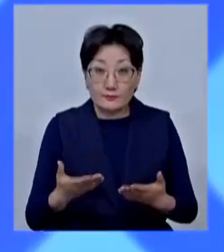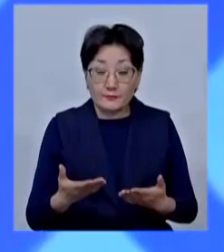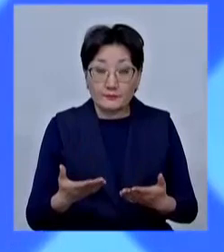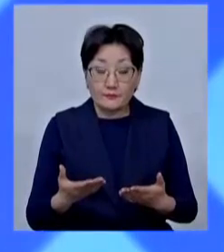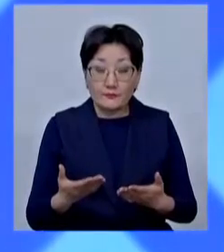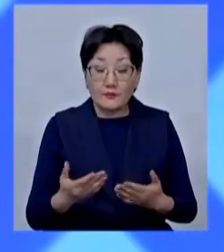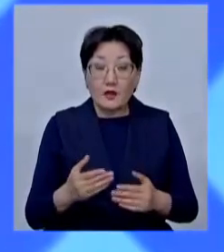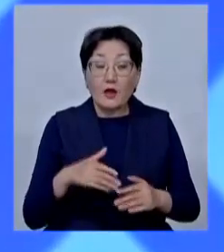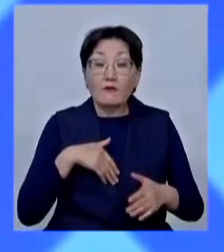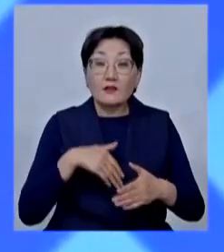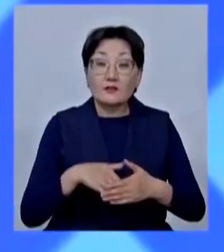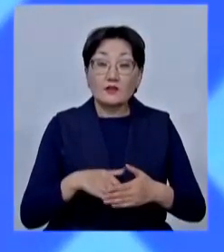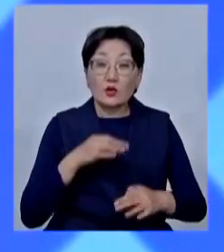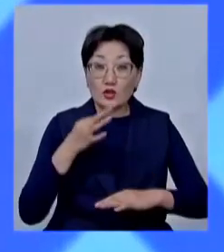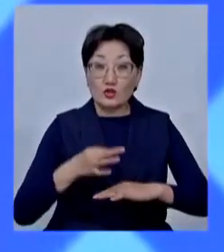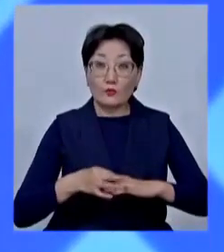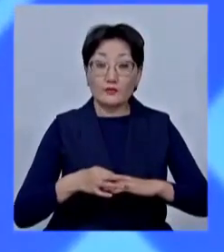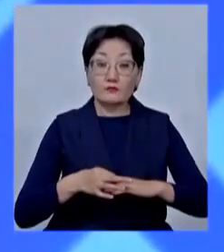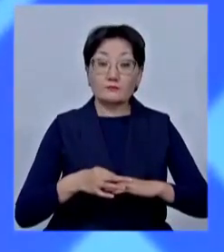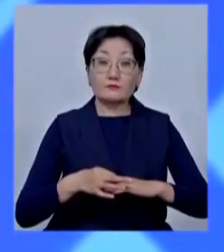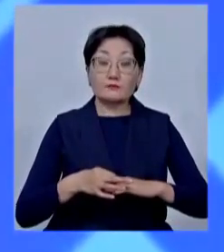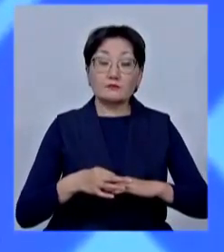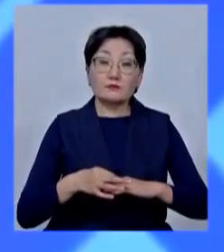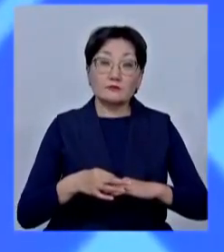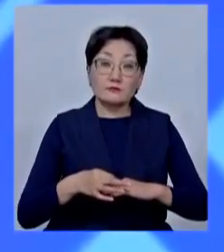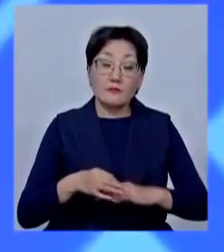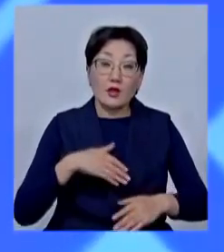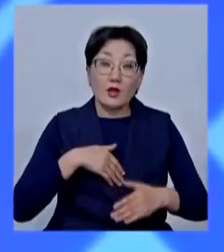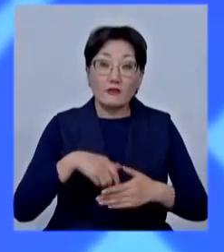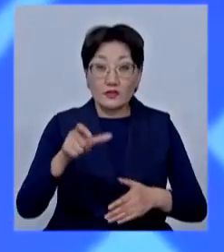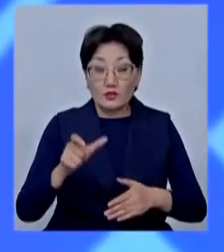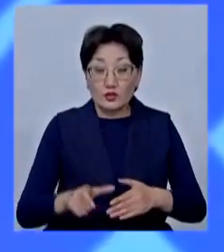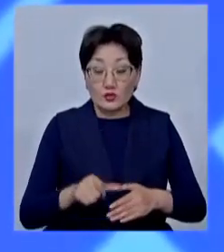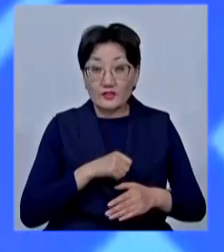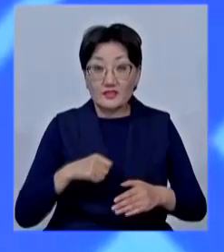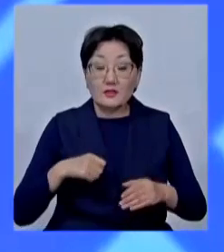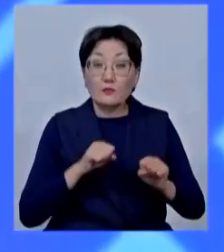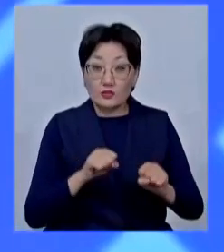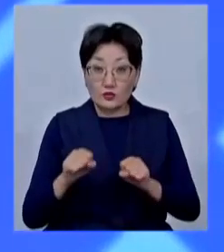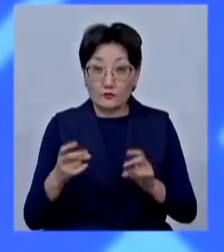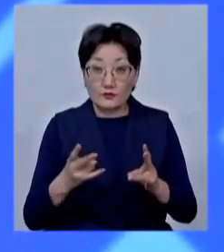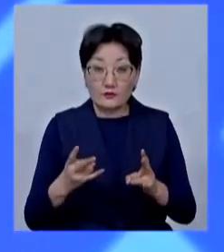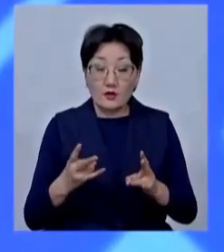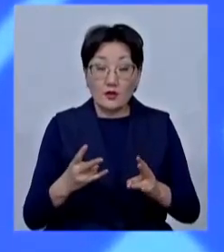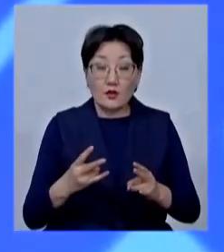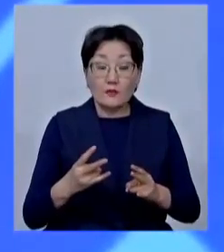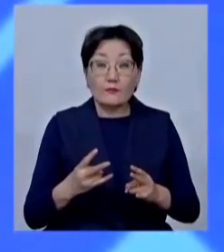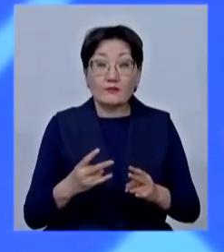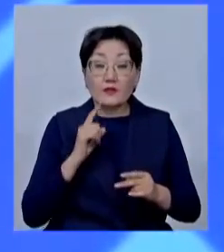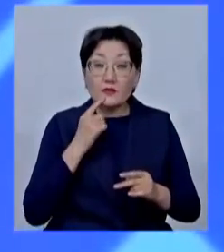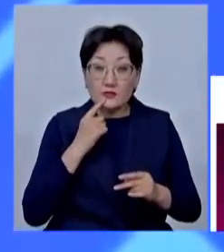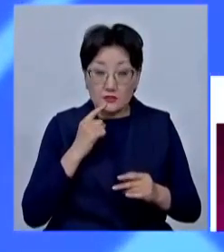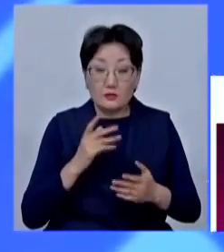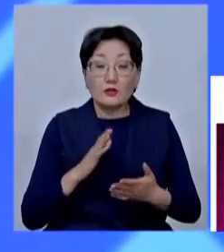ол волонтерліктің жауапкершілігі, волонтер өзі сақтану керек. Қиыншылықтары әрине